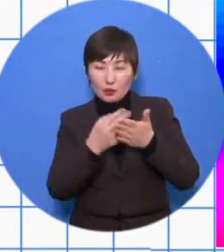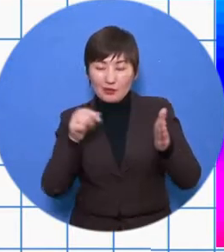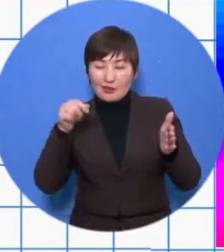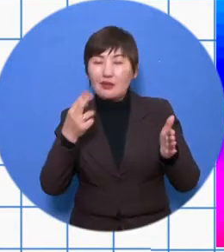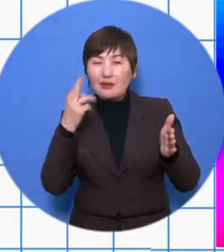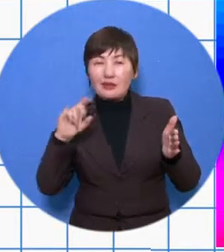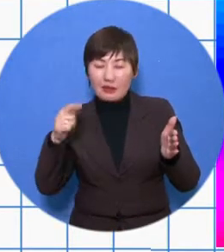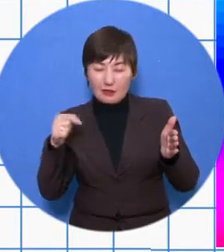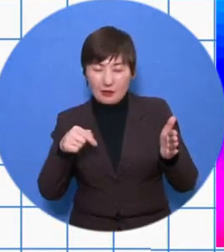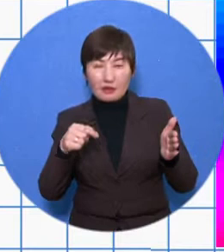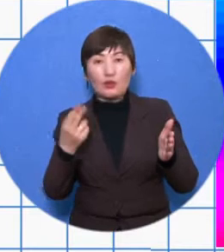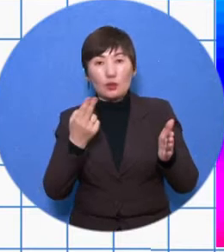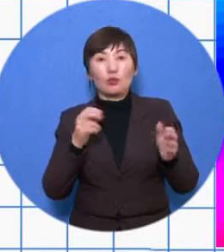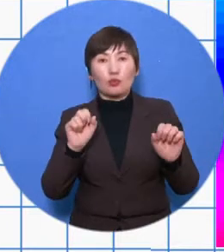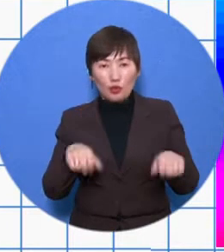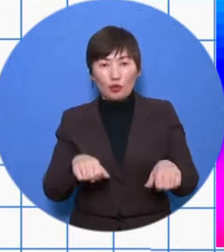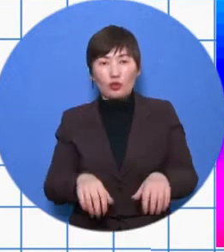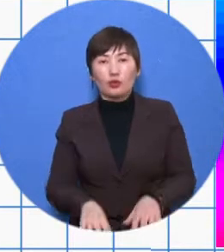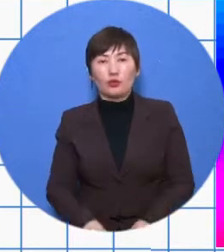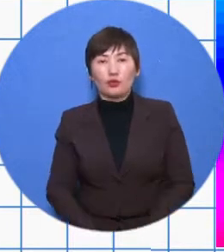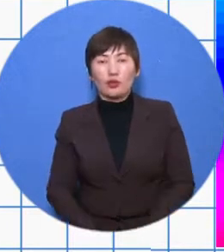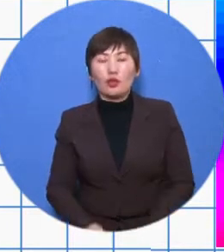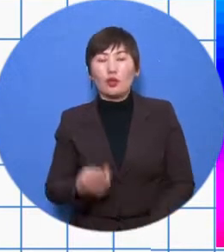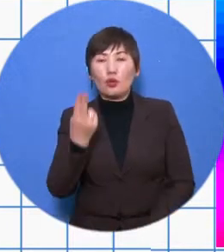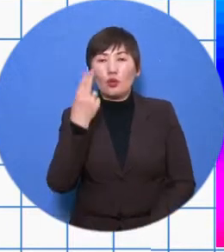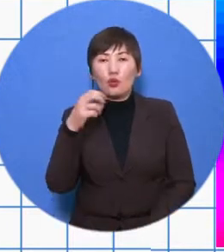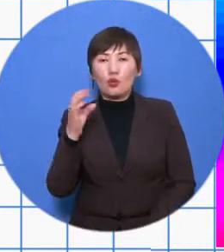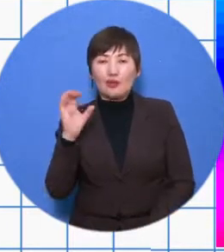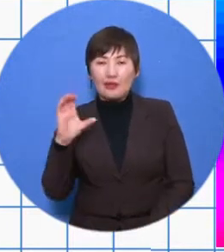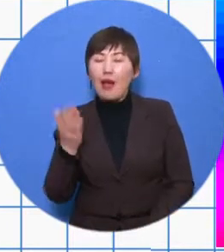зураарай. За, түүний дүр саана үүсэх вэ?